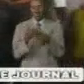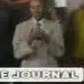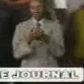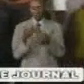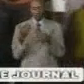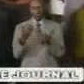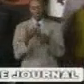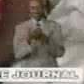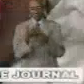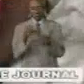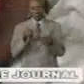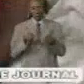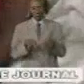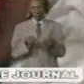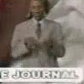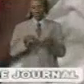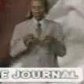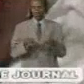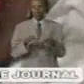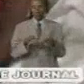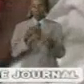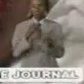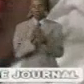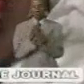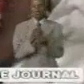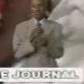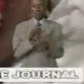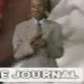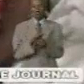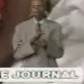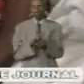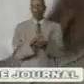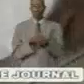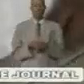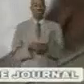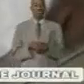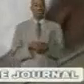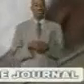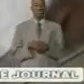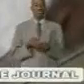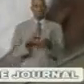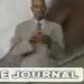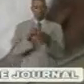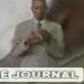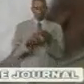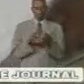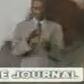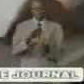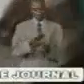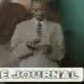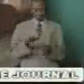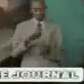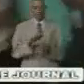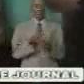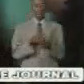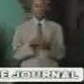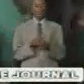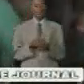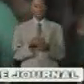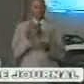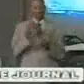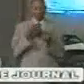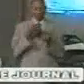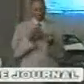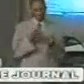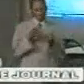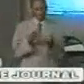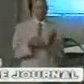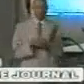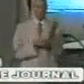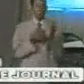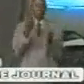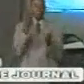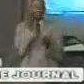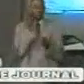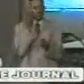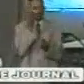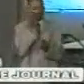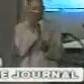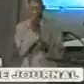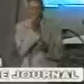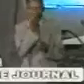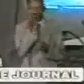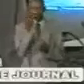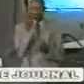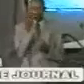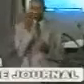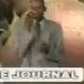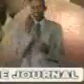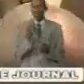du Congo. Le programme national de soins oculaires et vision avec à sa tête le docteur Émile Nakwanga fait la